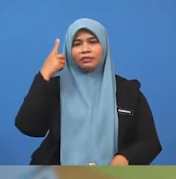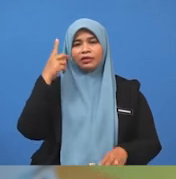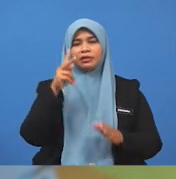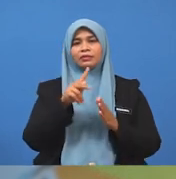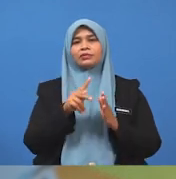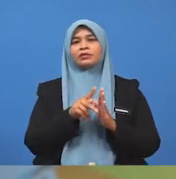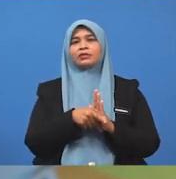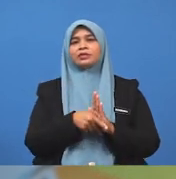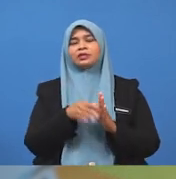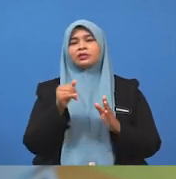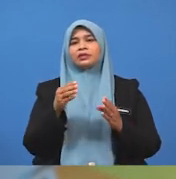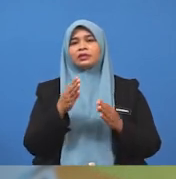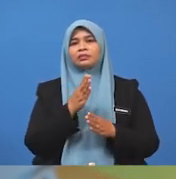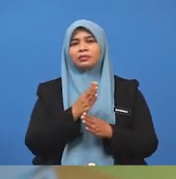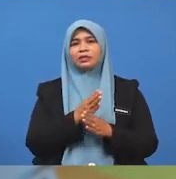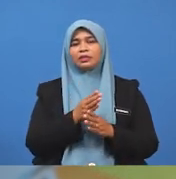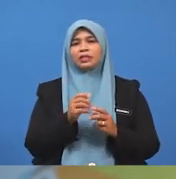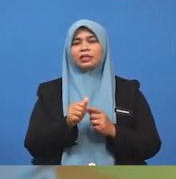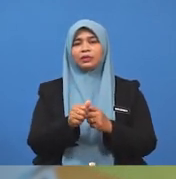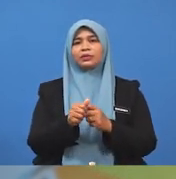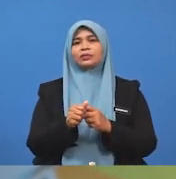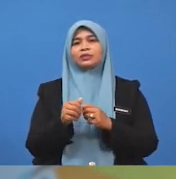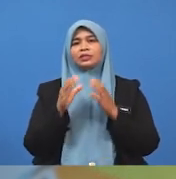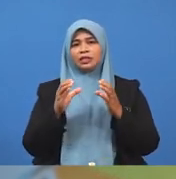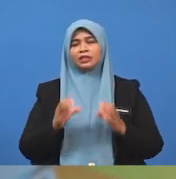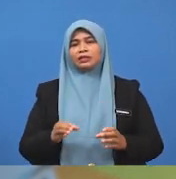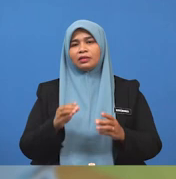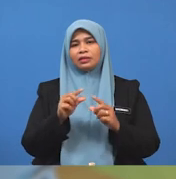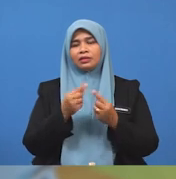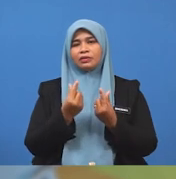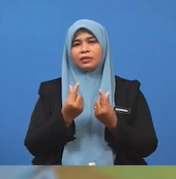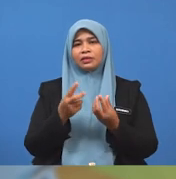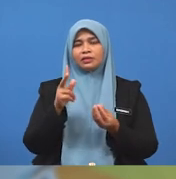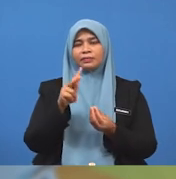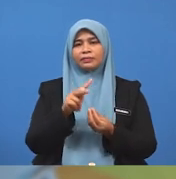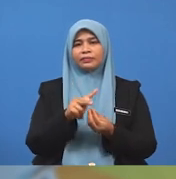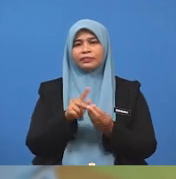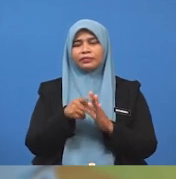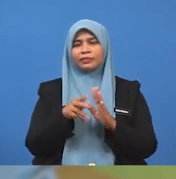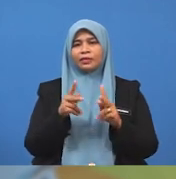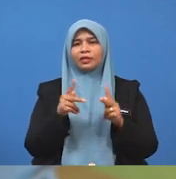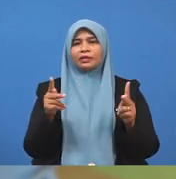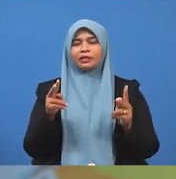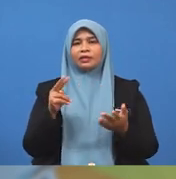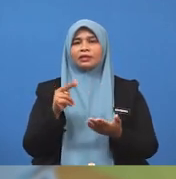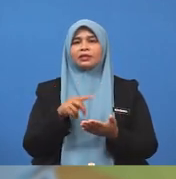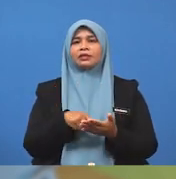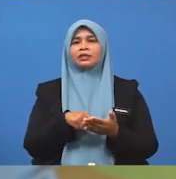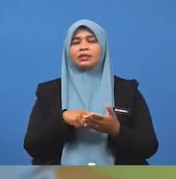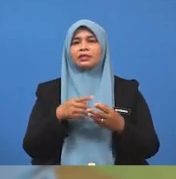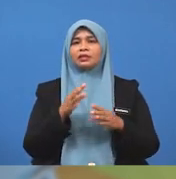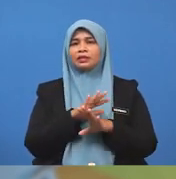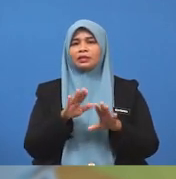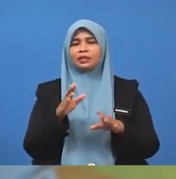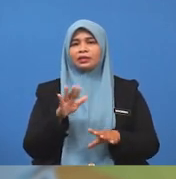sebenarnya mengikut acuan Alquran kesan perkembangan ini tidak hanya dirasai oleh